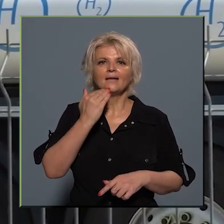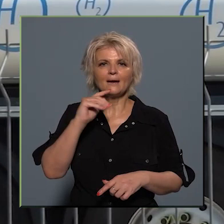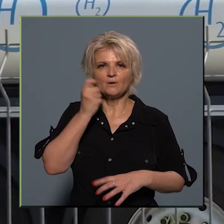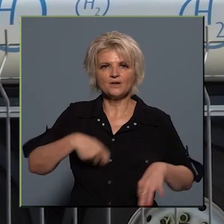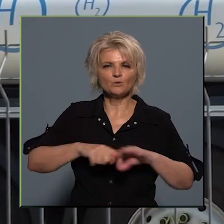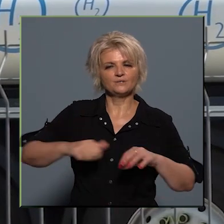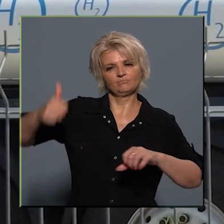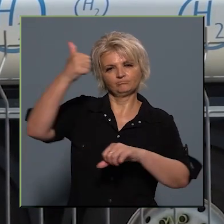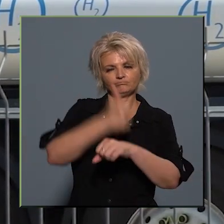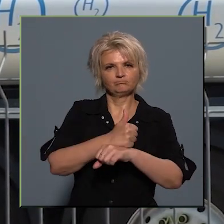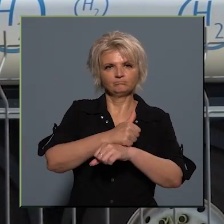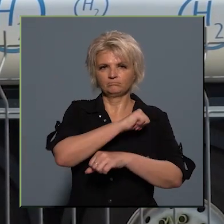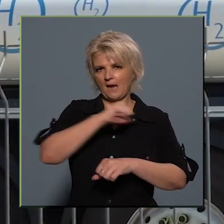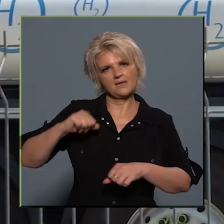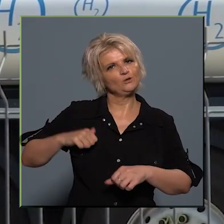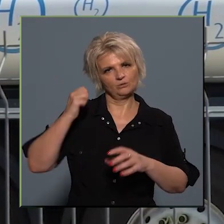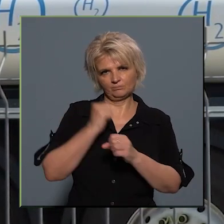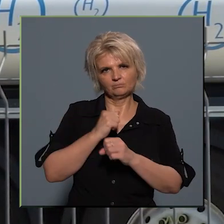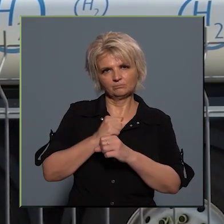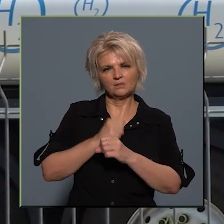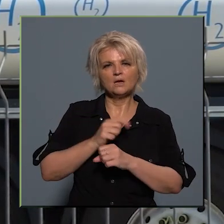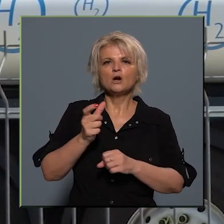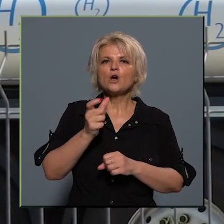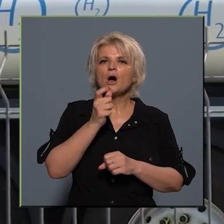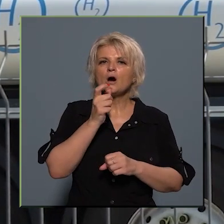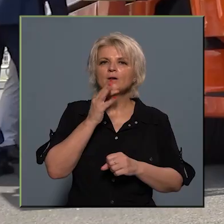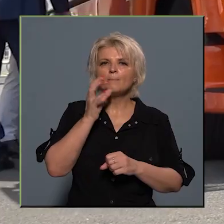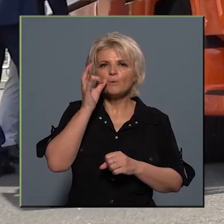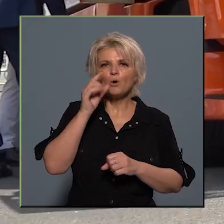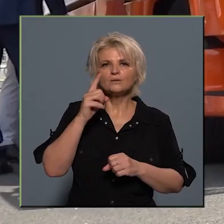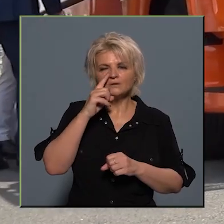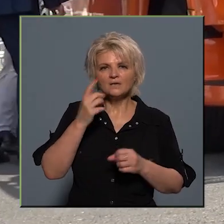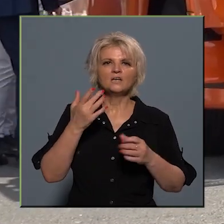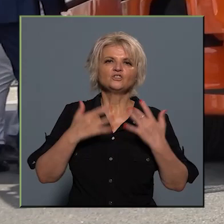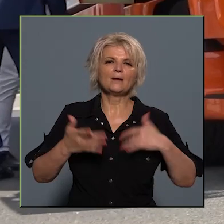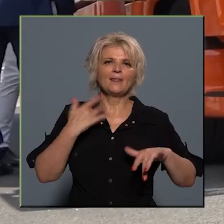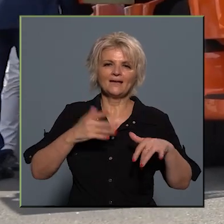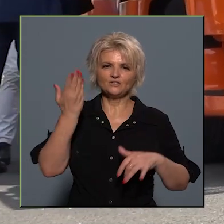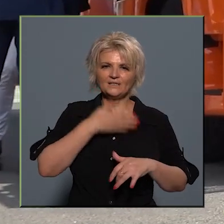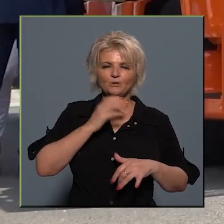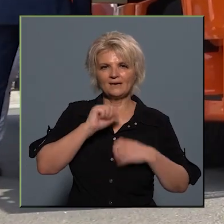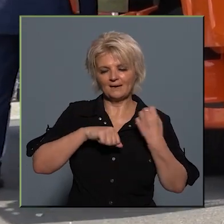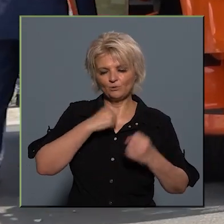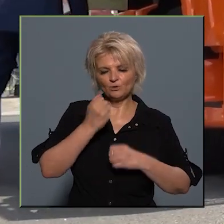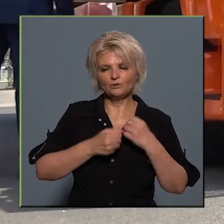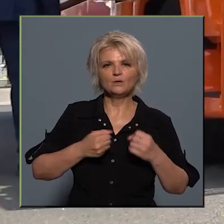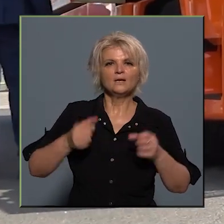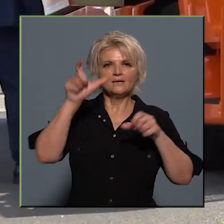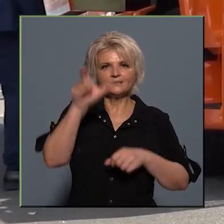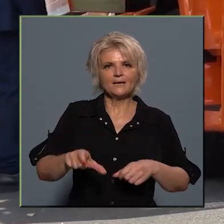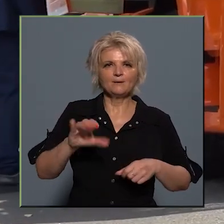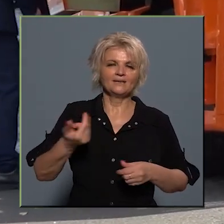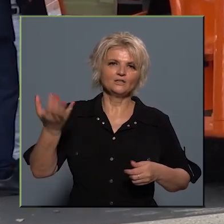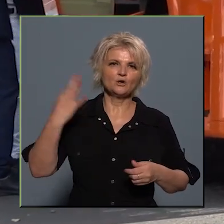és egyedüliként teszi lehetővé karbonsemleges hidrogénnel működő személy- és haszongépjárművek